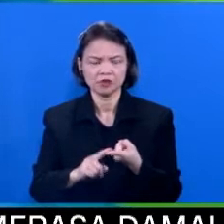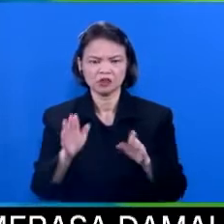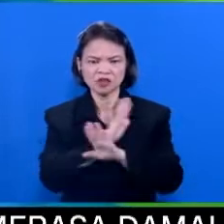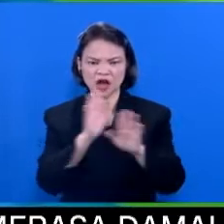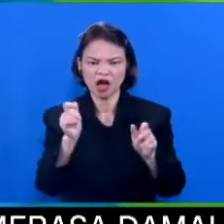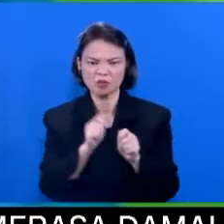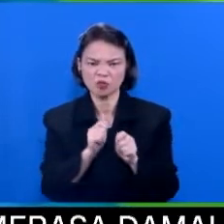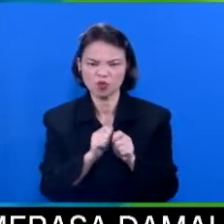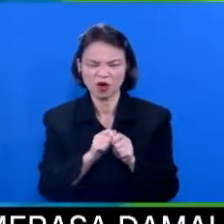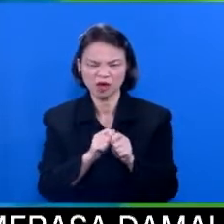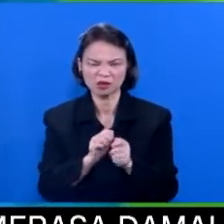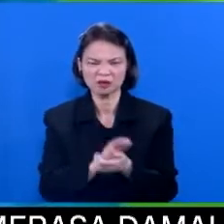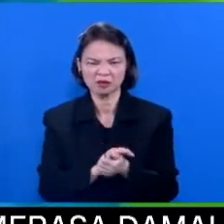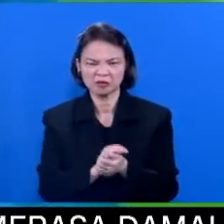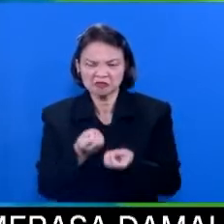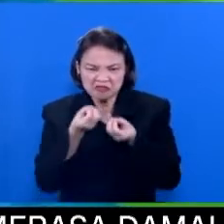asumsi lagi